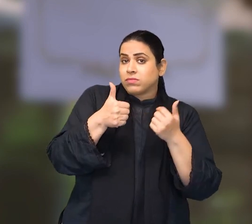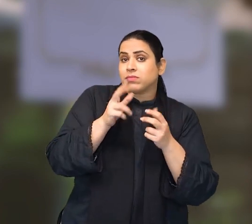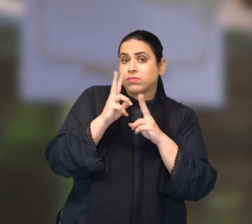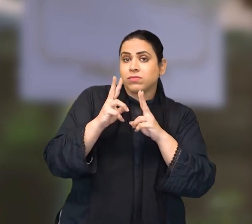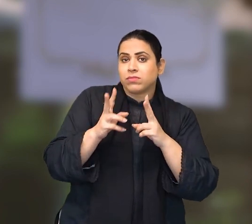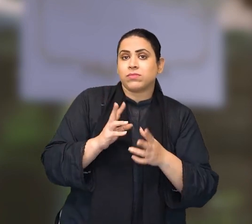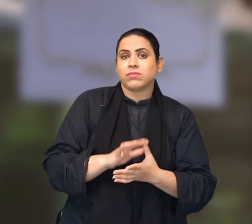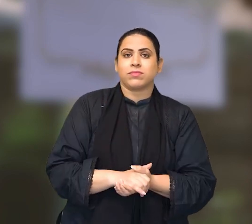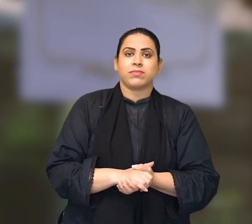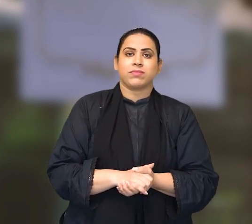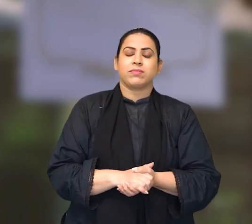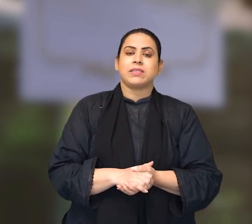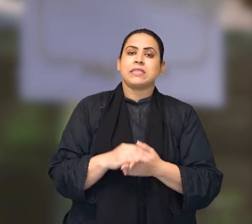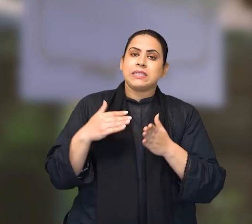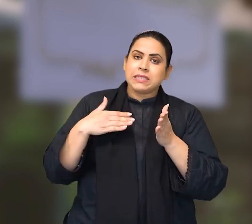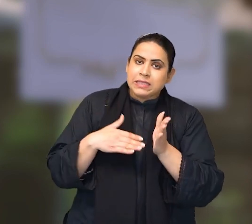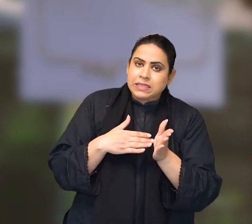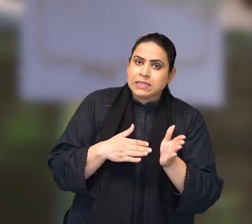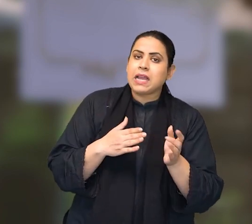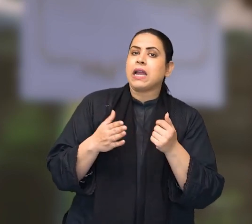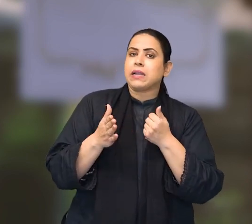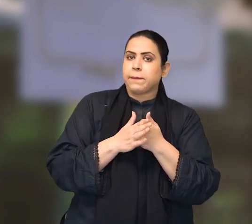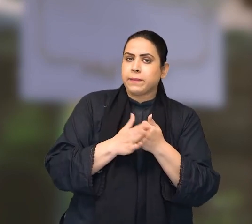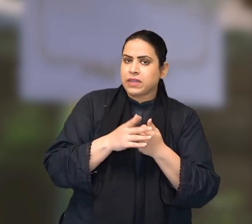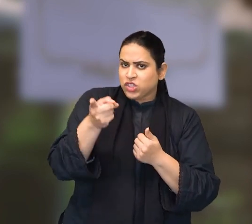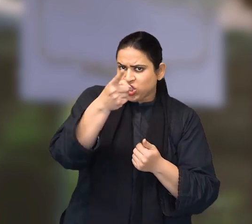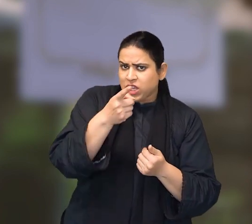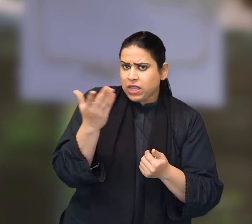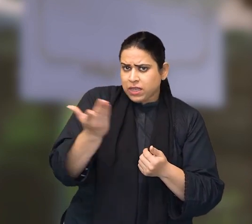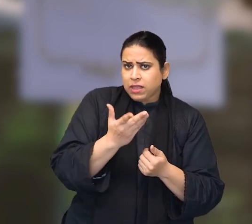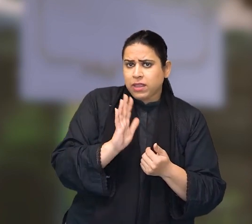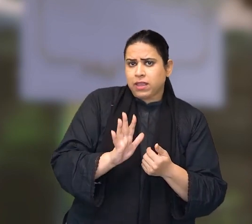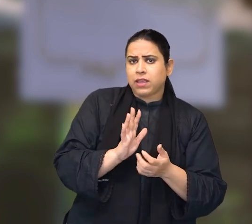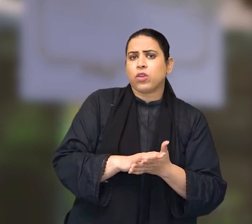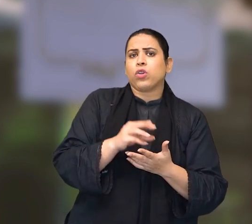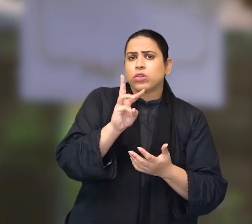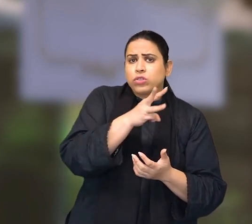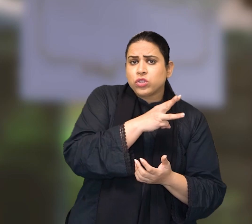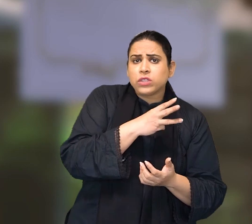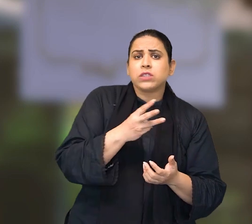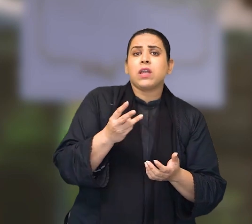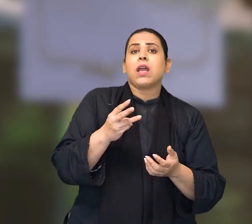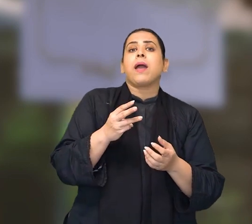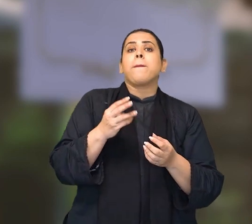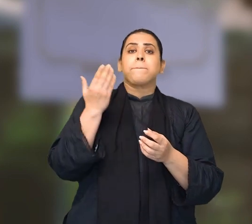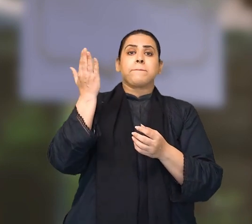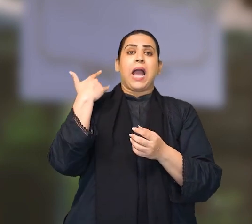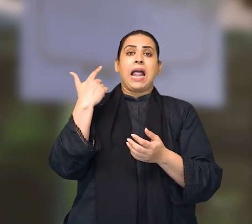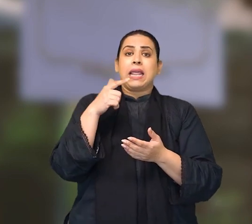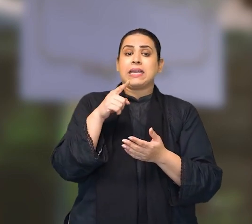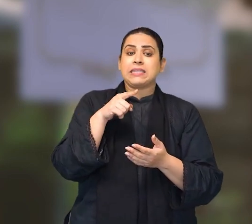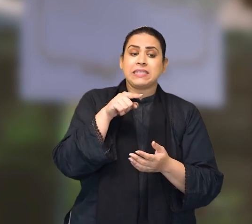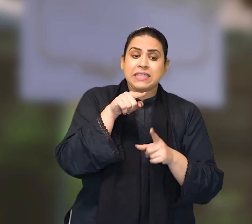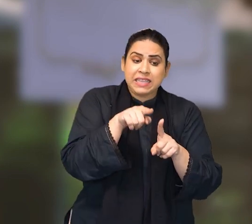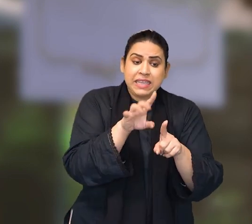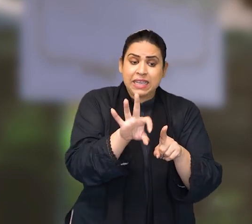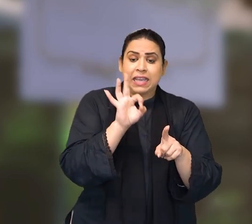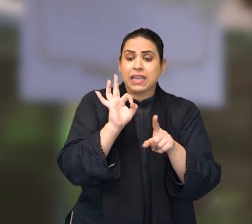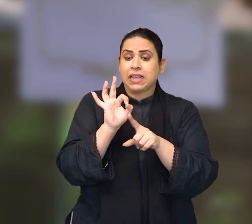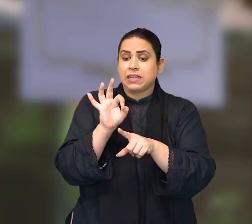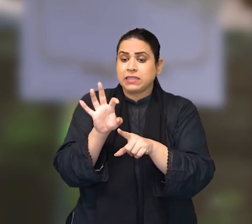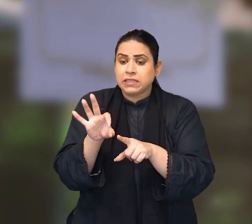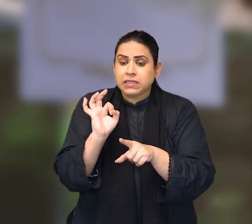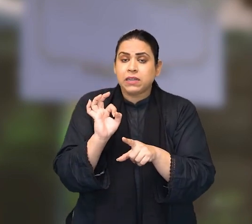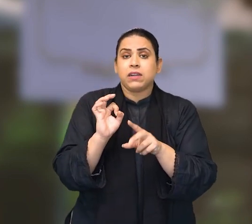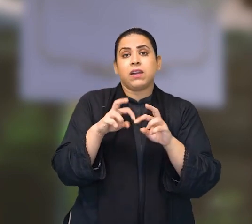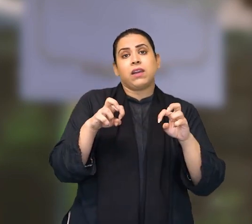suggest कि regarding if you're getting married, कुछ चीज़ें हैं कि when you're going for a booking somebody, you need to do